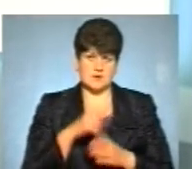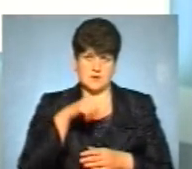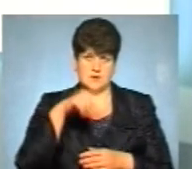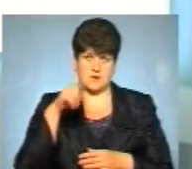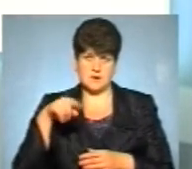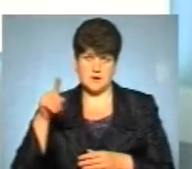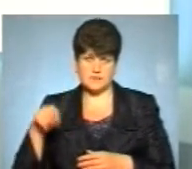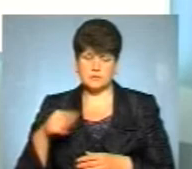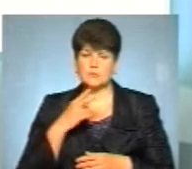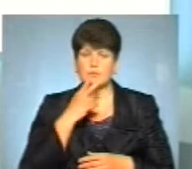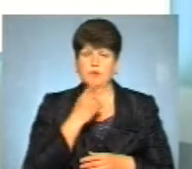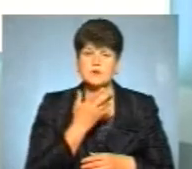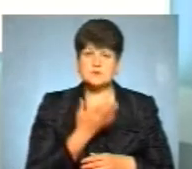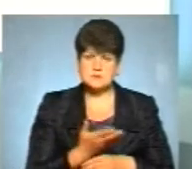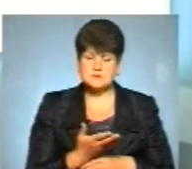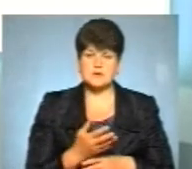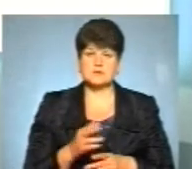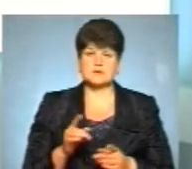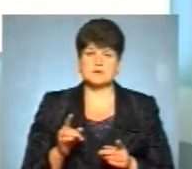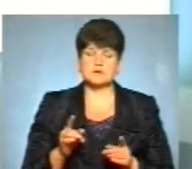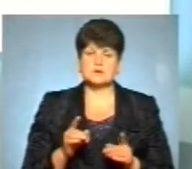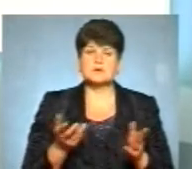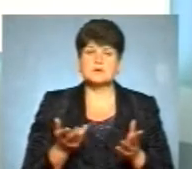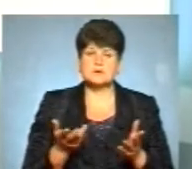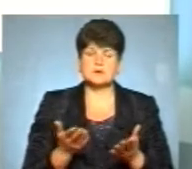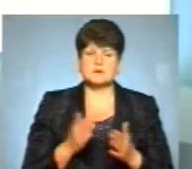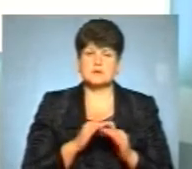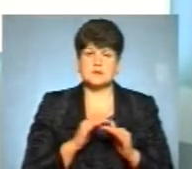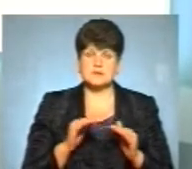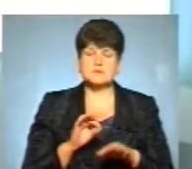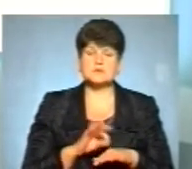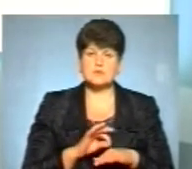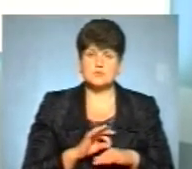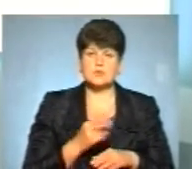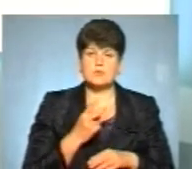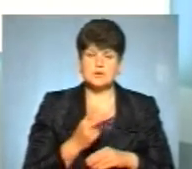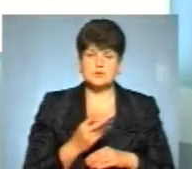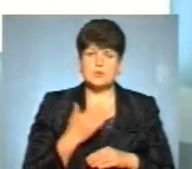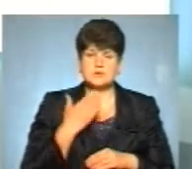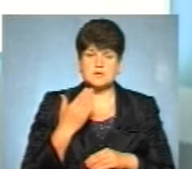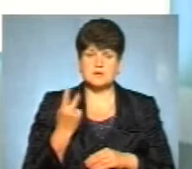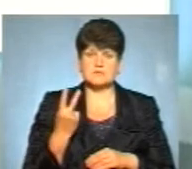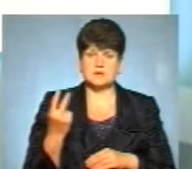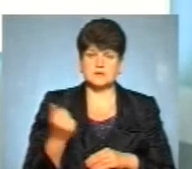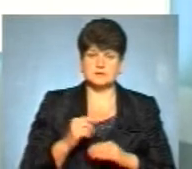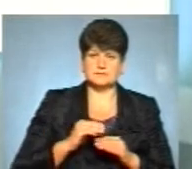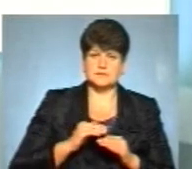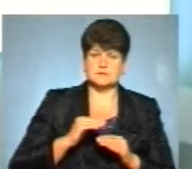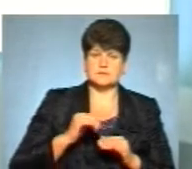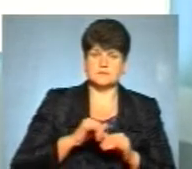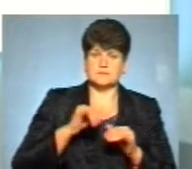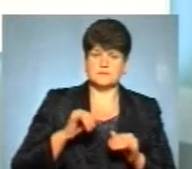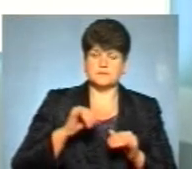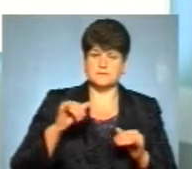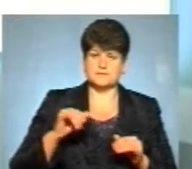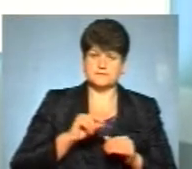щоб показати і продемонструвати, який рівень захворюваності, то бачимо, що за останні 2 тижні різке зростання рівня